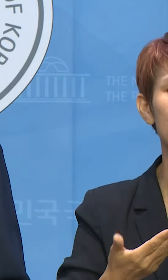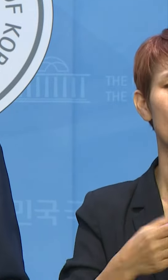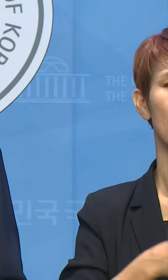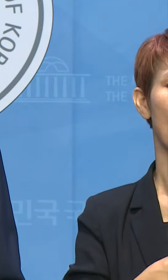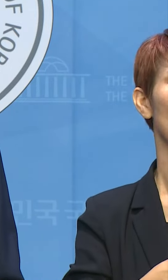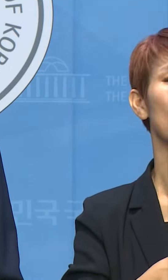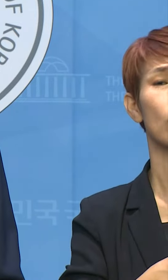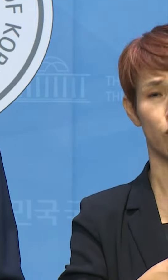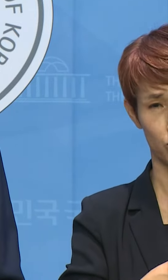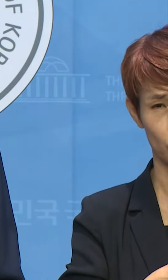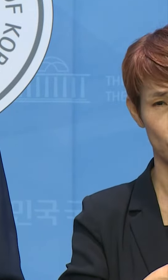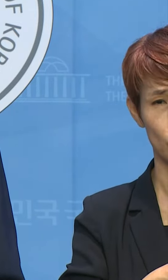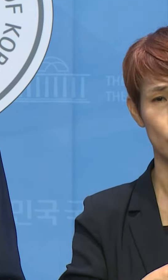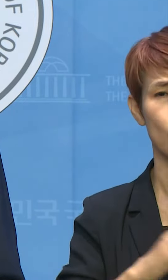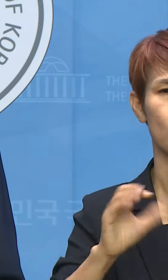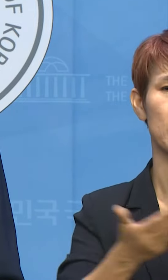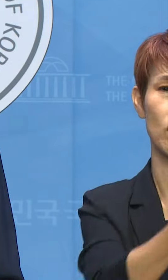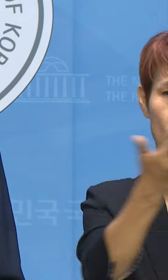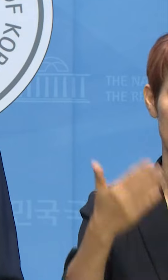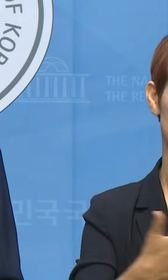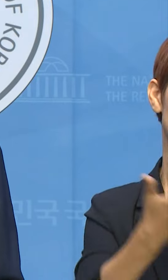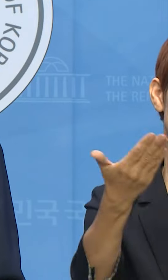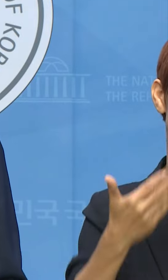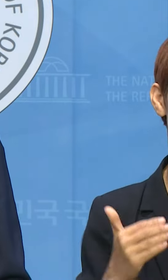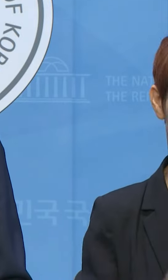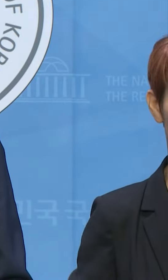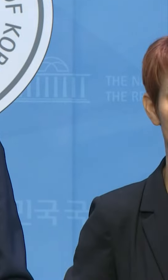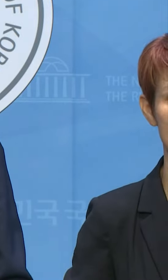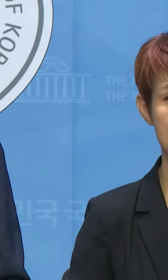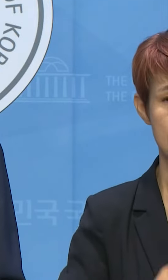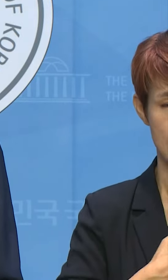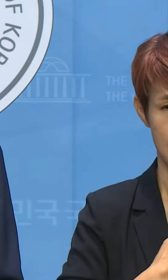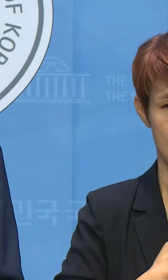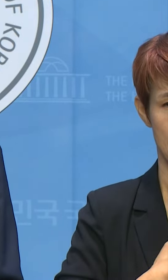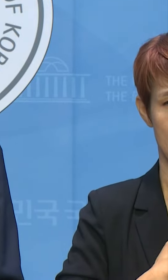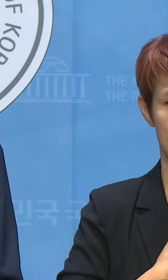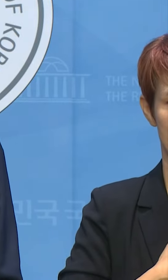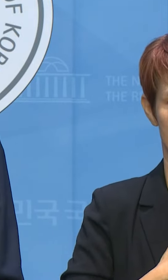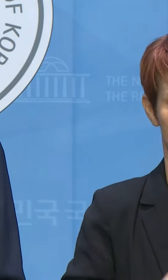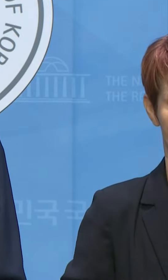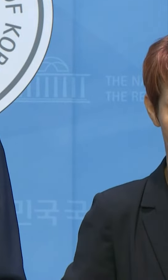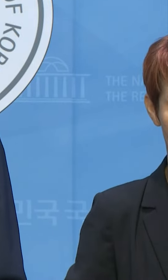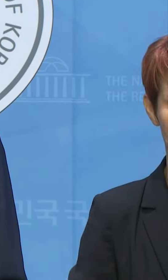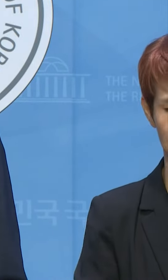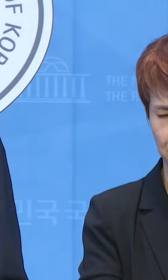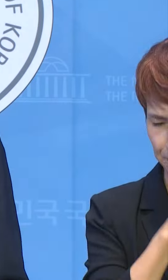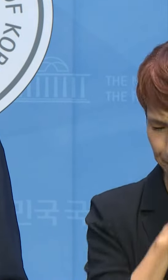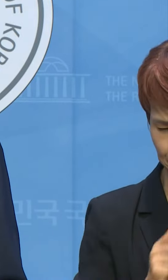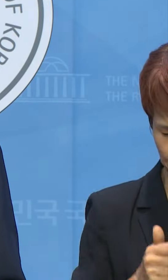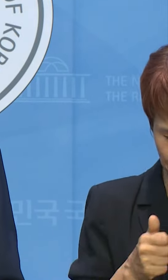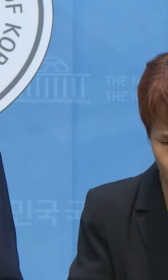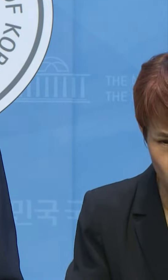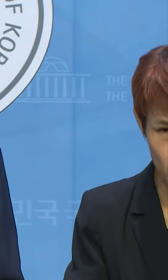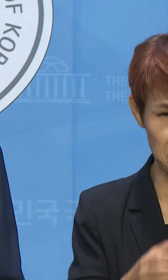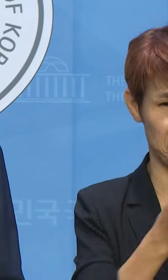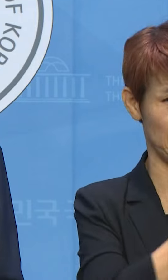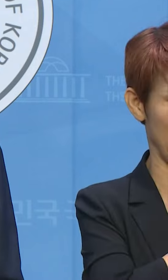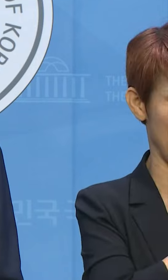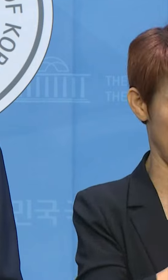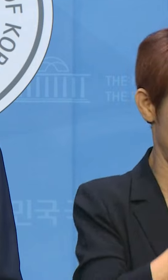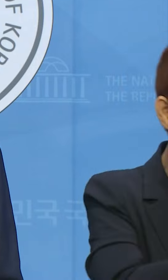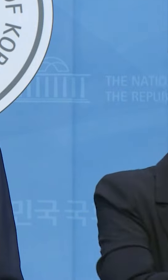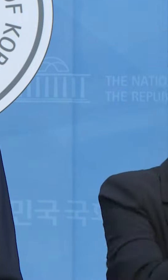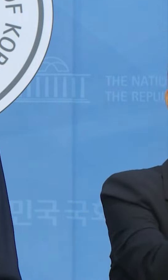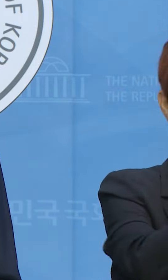당원동지 여러분 그리고 들이십니다 제을 분들은 자도 부자도 아닌